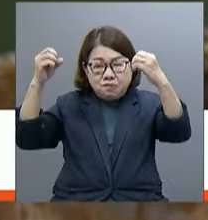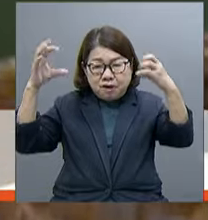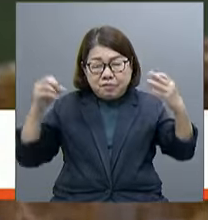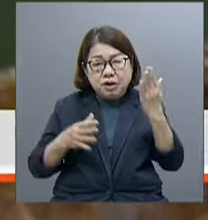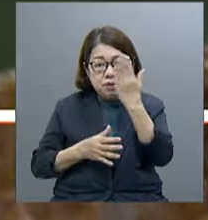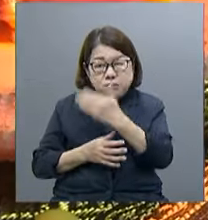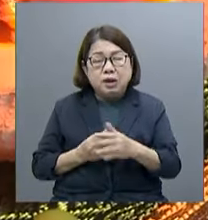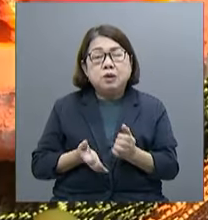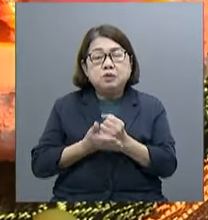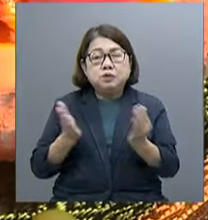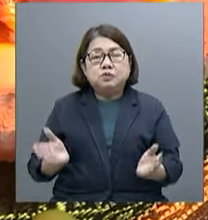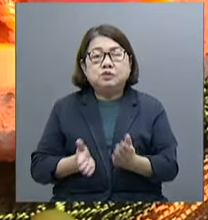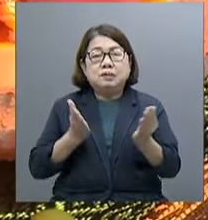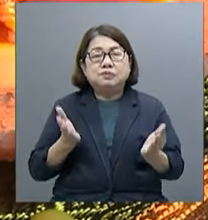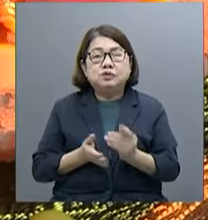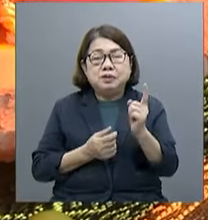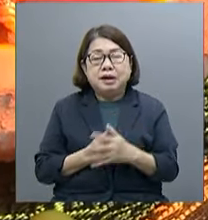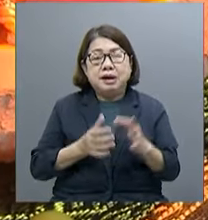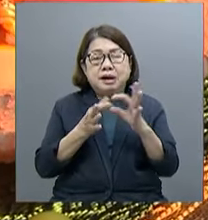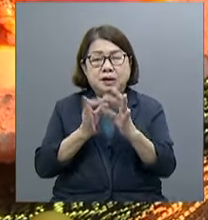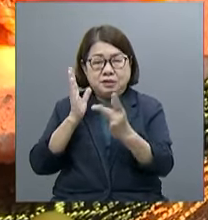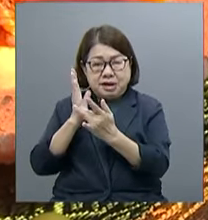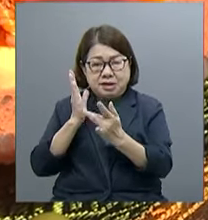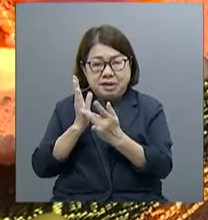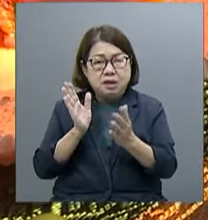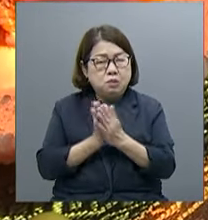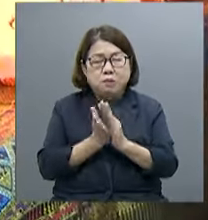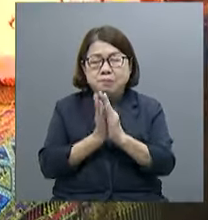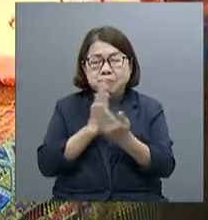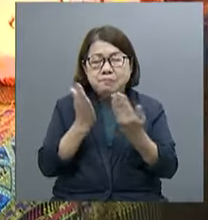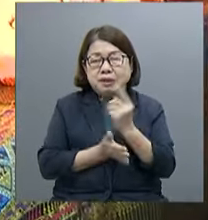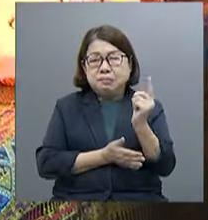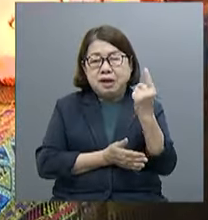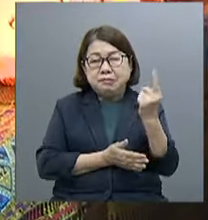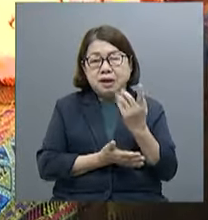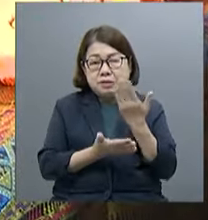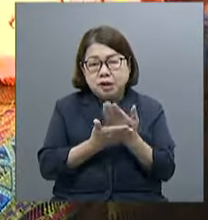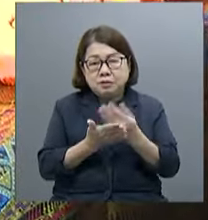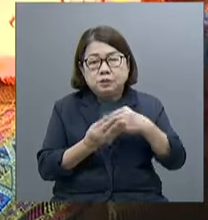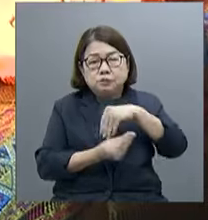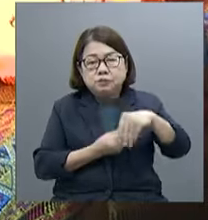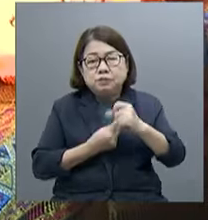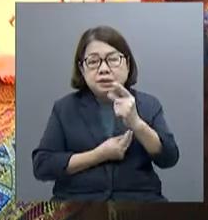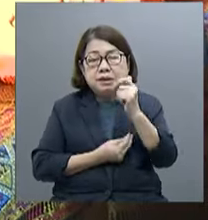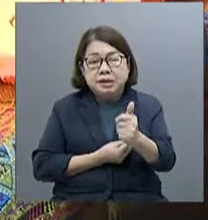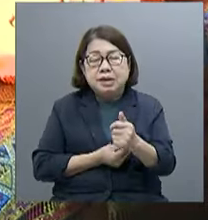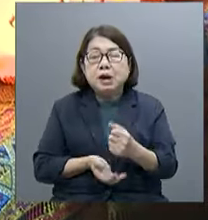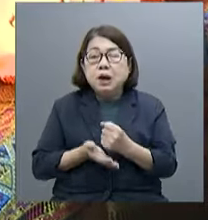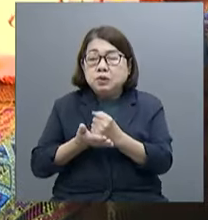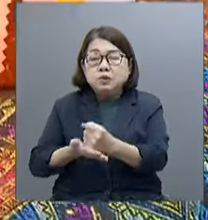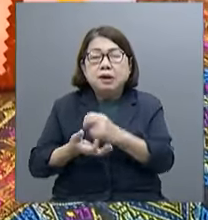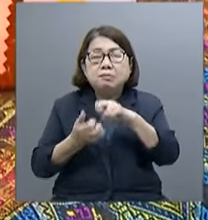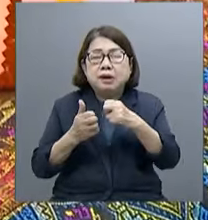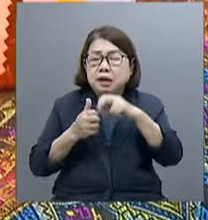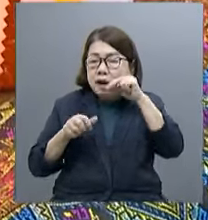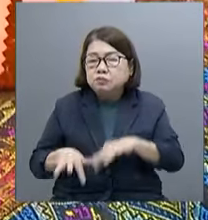วนร่วมในเทศกาลผ่านการใช้เทคโนโลยีและนวัตกรรมเพื่อสร้างมูลค่าทางเศรษฐกิจร่วมฟื้นฟูเมืองหลังน้ำท่วม